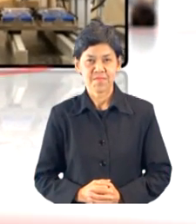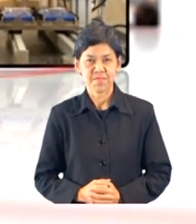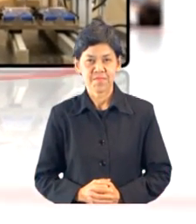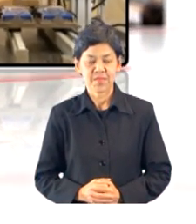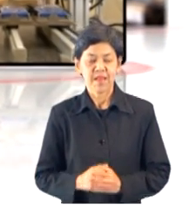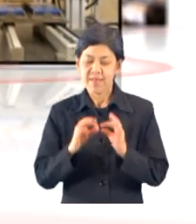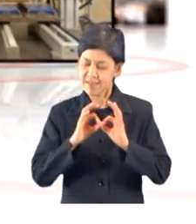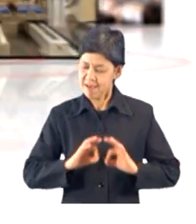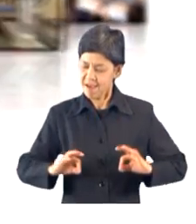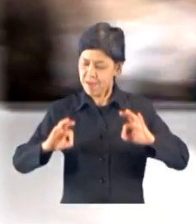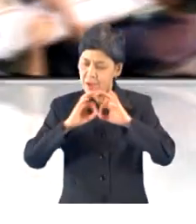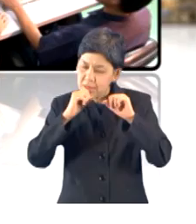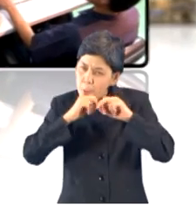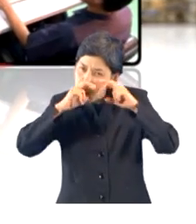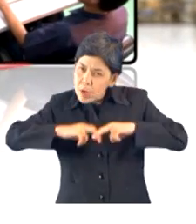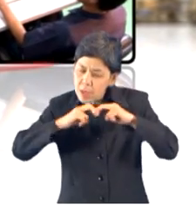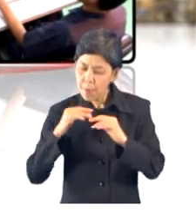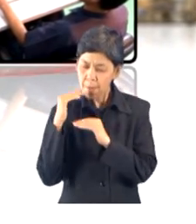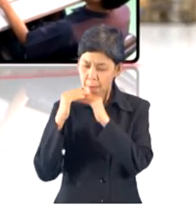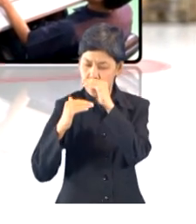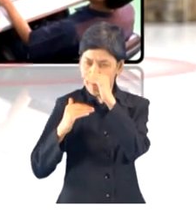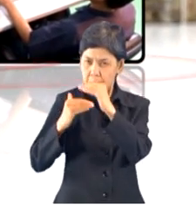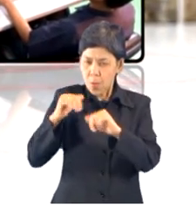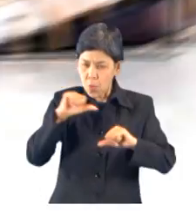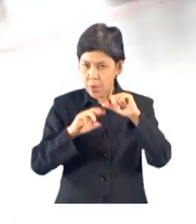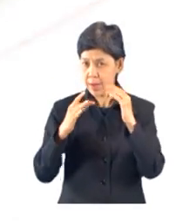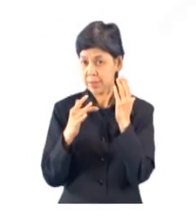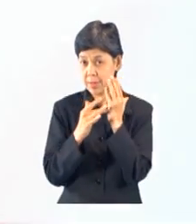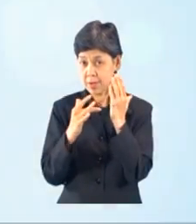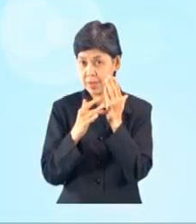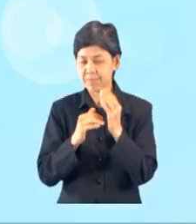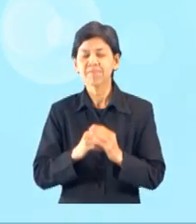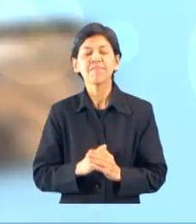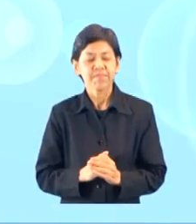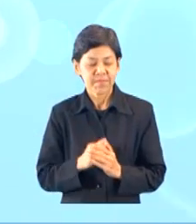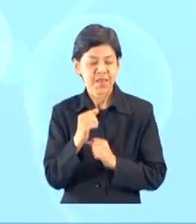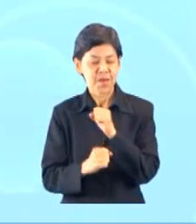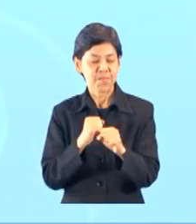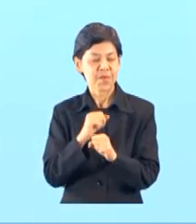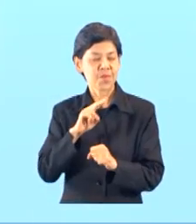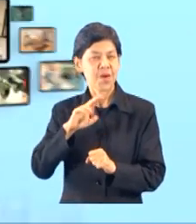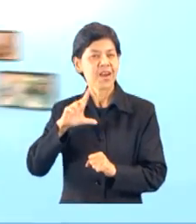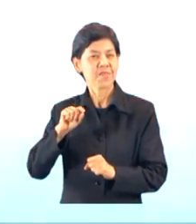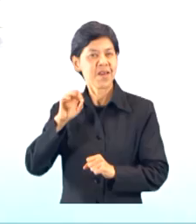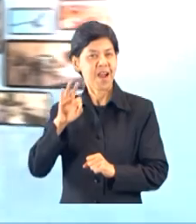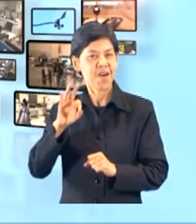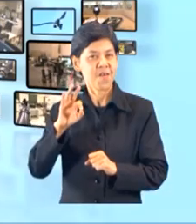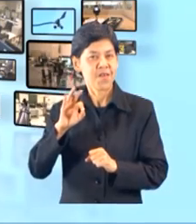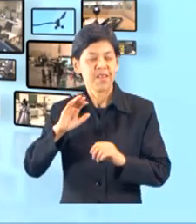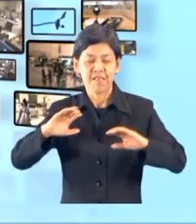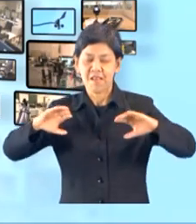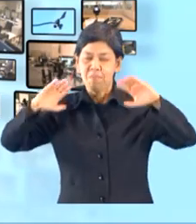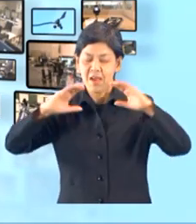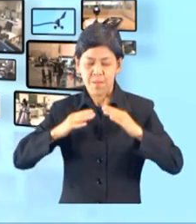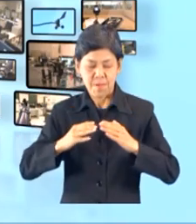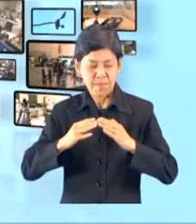ด้วยเล็งเห็นความสำคัญของการวิจัยและพัฒนาวิทยาศาสตร์และเทคโนโลยีปีพุทธศักราช2529